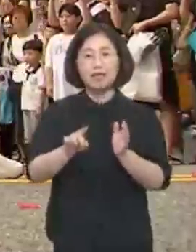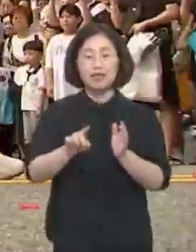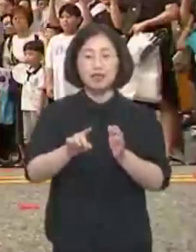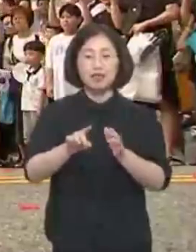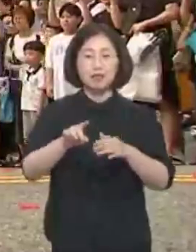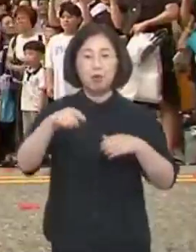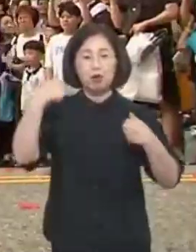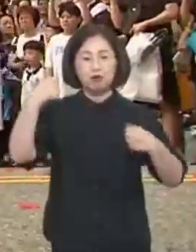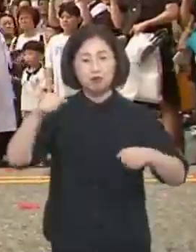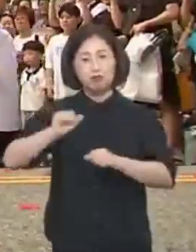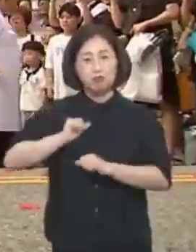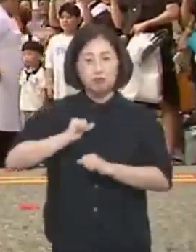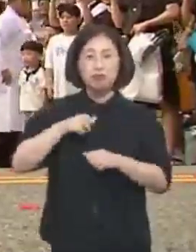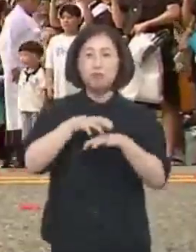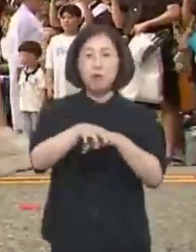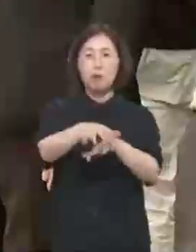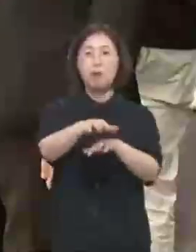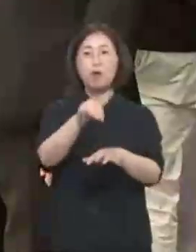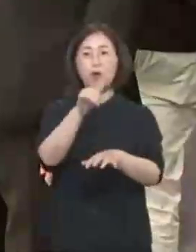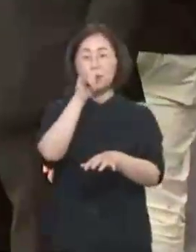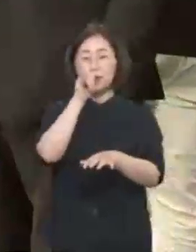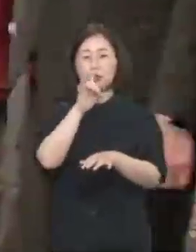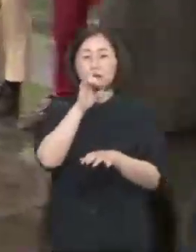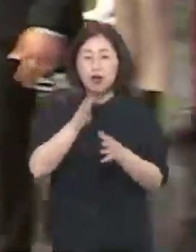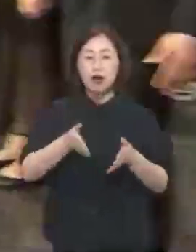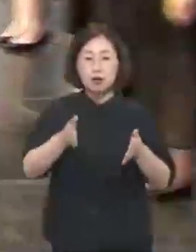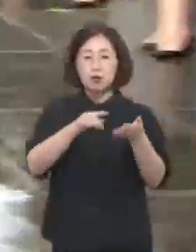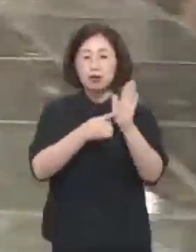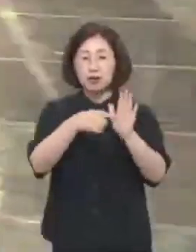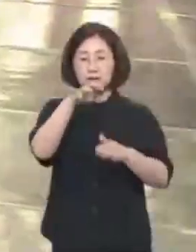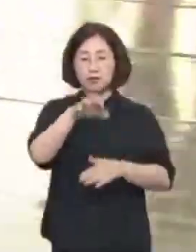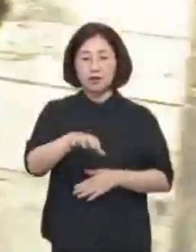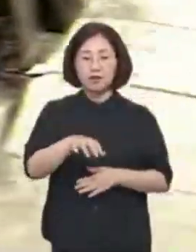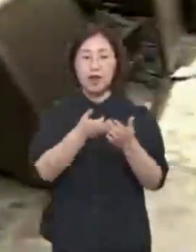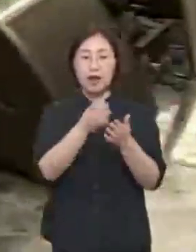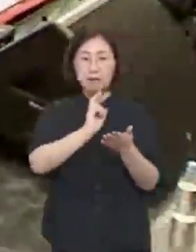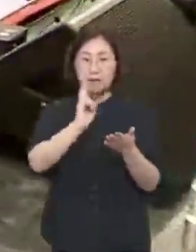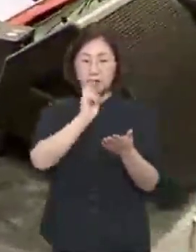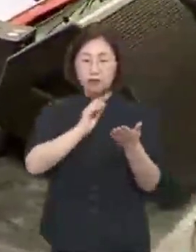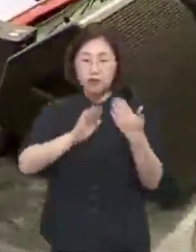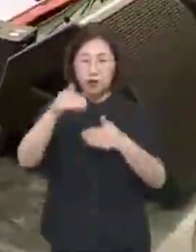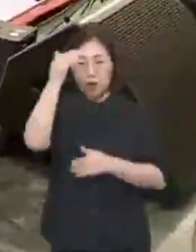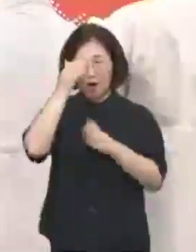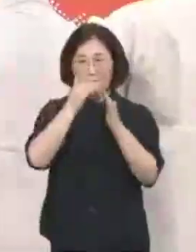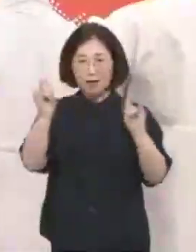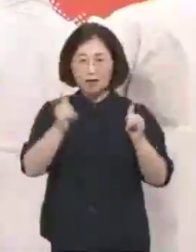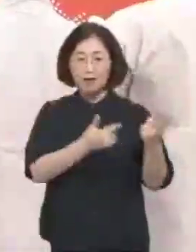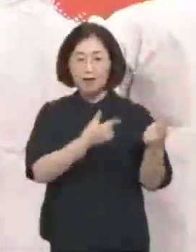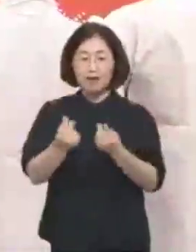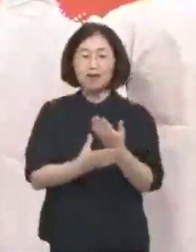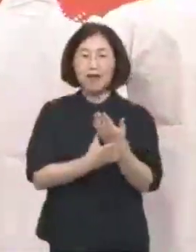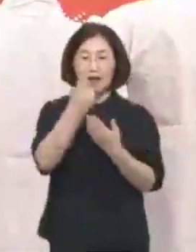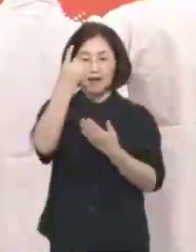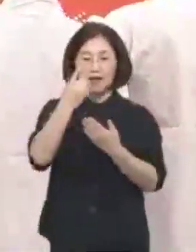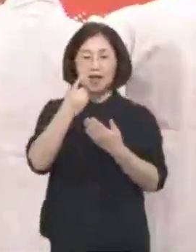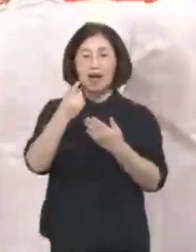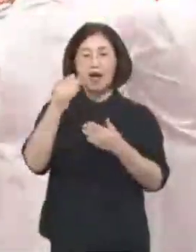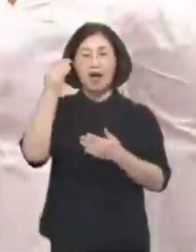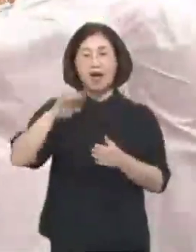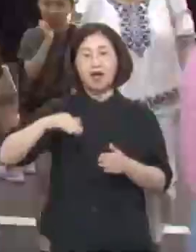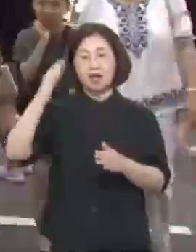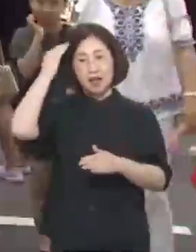군무 퍼포먼스가 펼쳐졌습니다. 중앙로 특설무대에서는 합창 공연 후 관람객 모두가 하나가 돼 대한독립 만세를